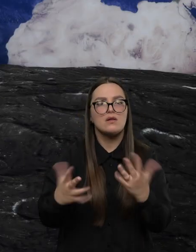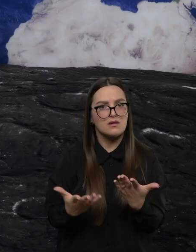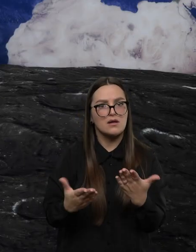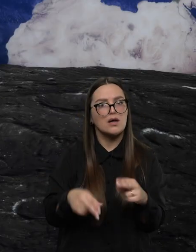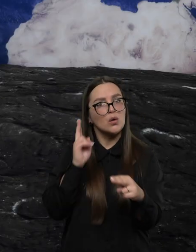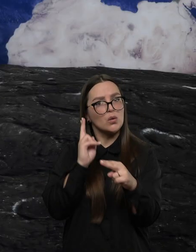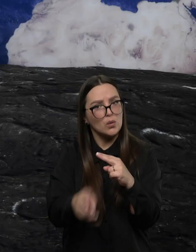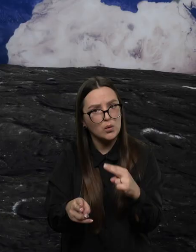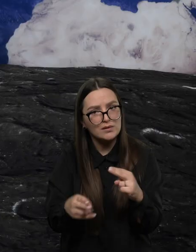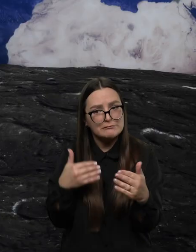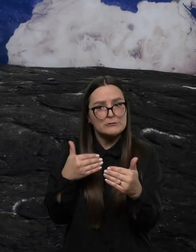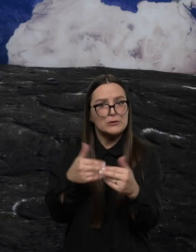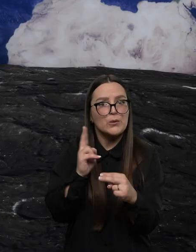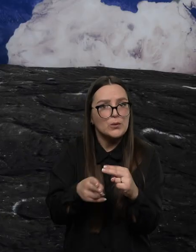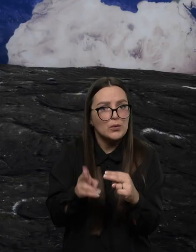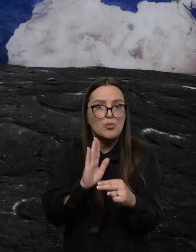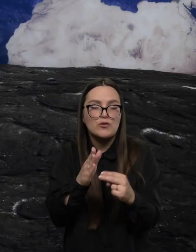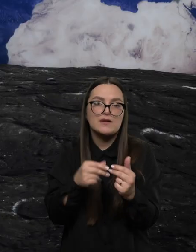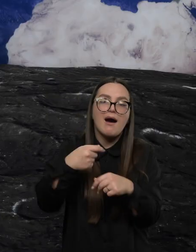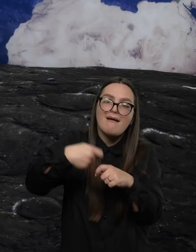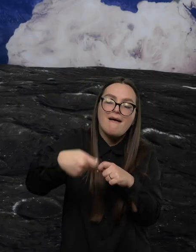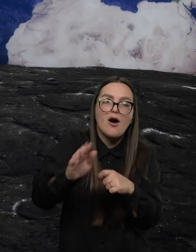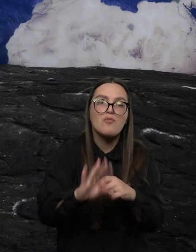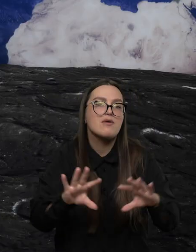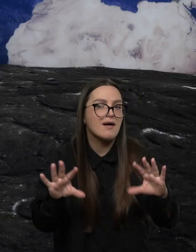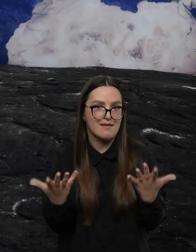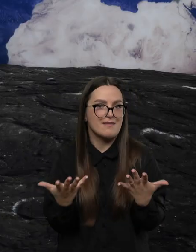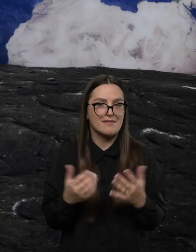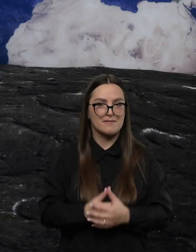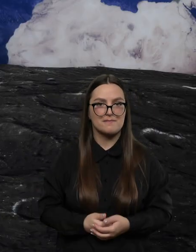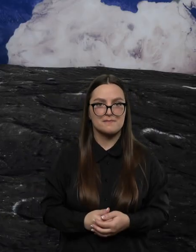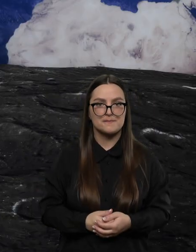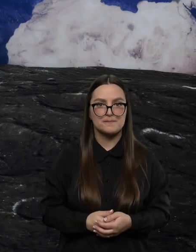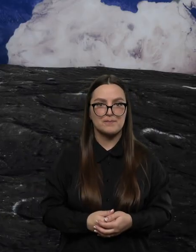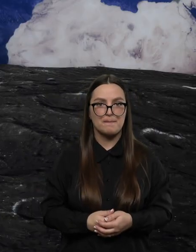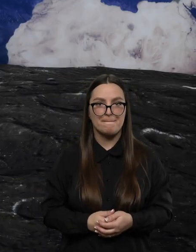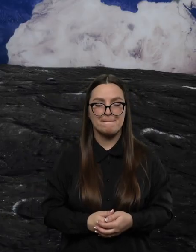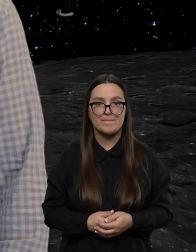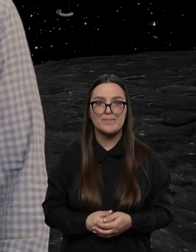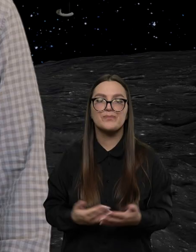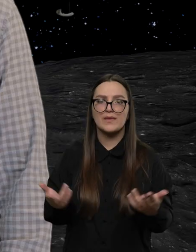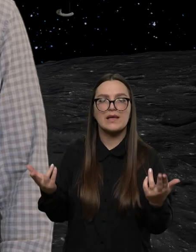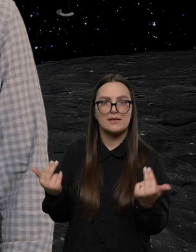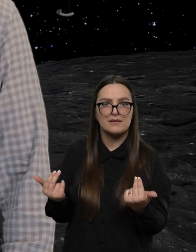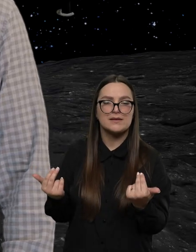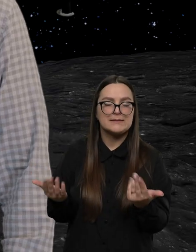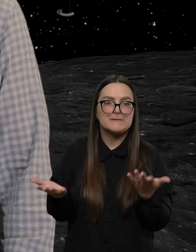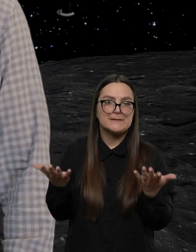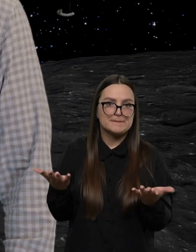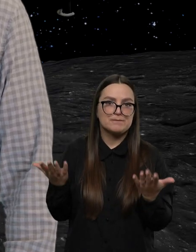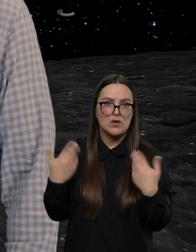ar jaučiate, kad jinai jau galbūt artėja prie pabaigos ir sukursite tai, ko jau norėjote jau kuris laikas? Taip, tai